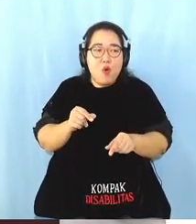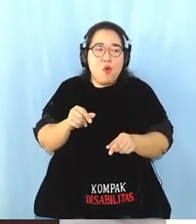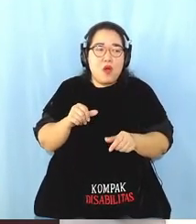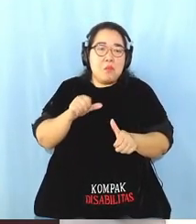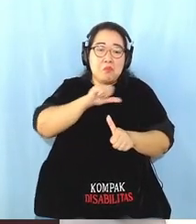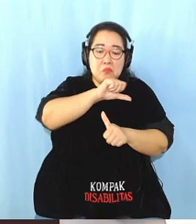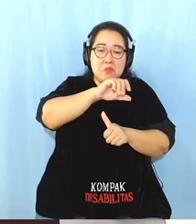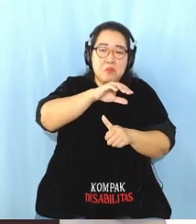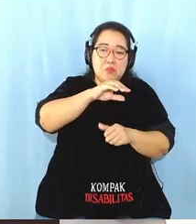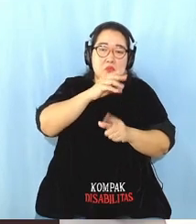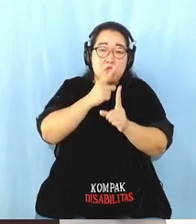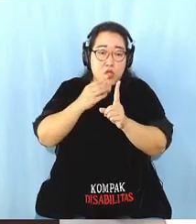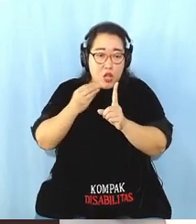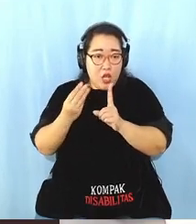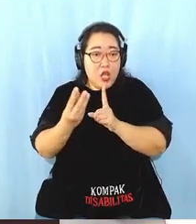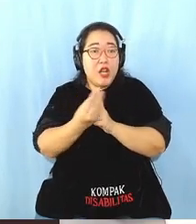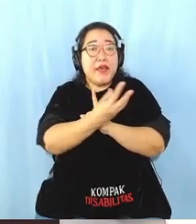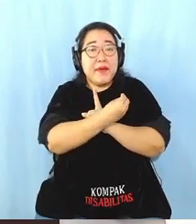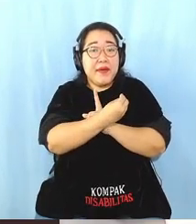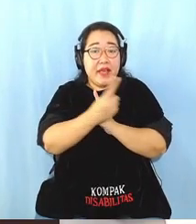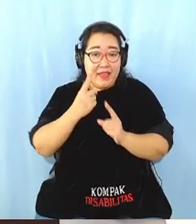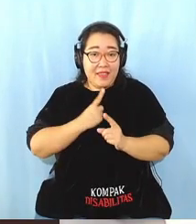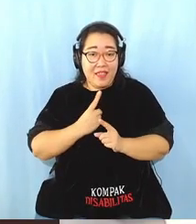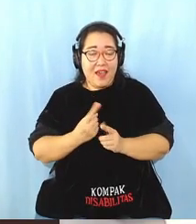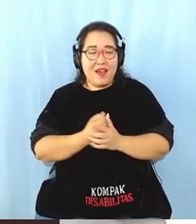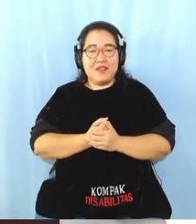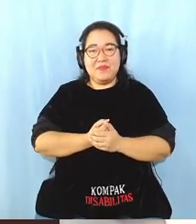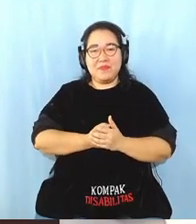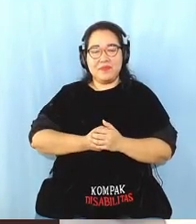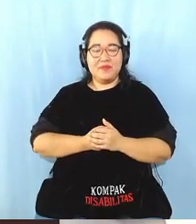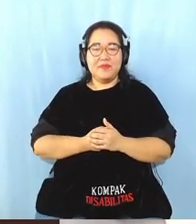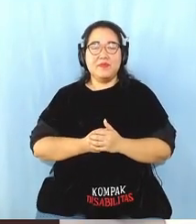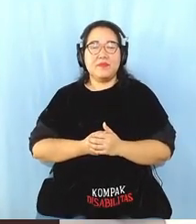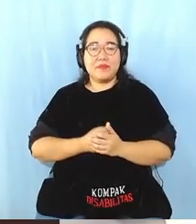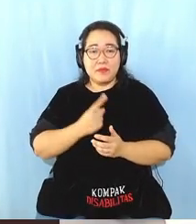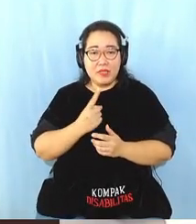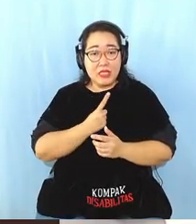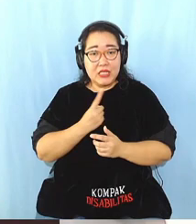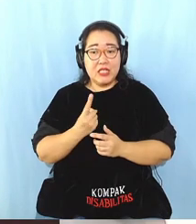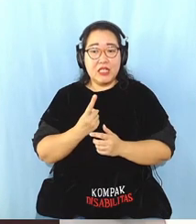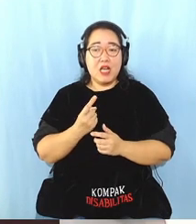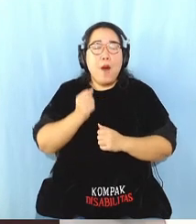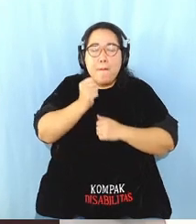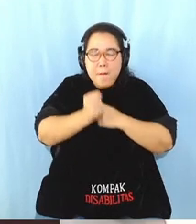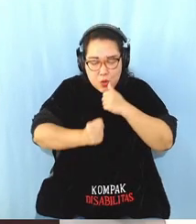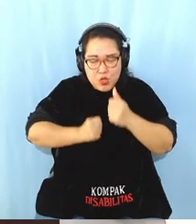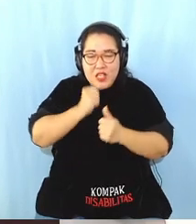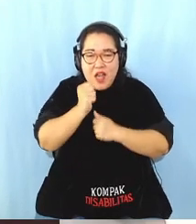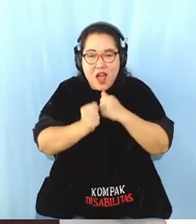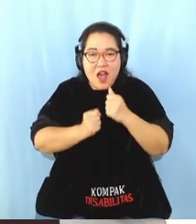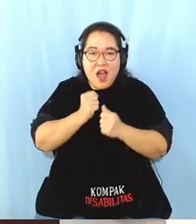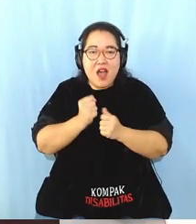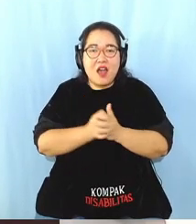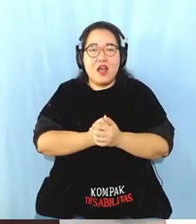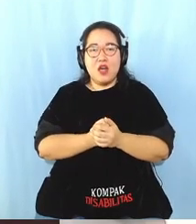menghina, mengolok-olok sesama saya. Tetapi saya berjuang, berusaha.